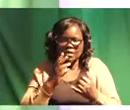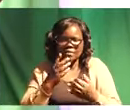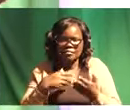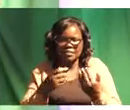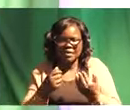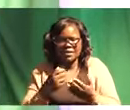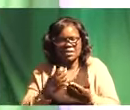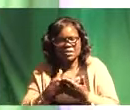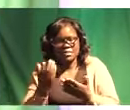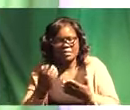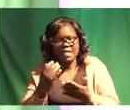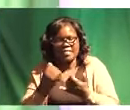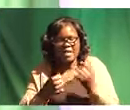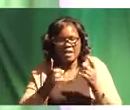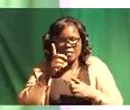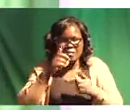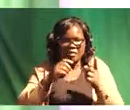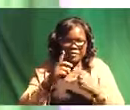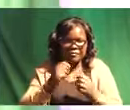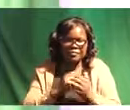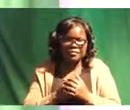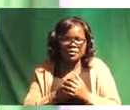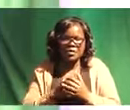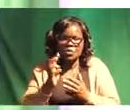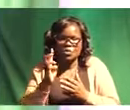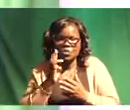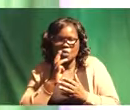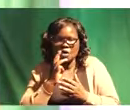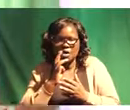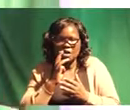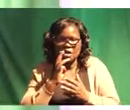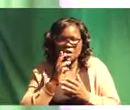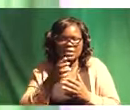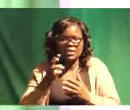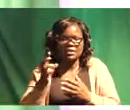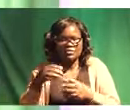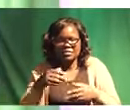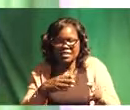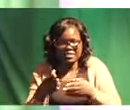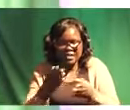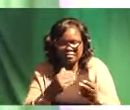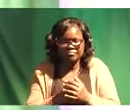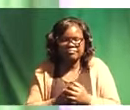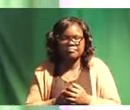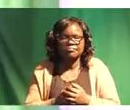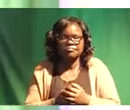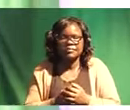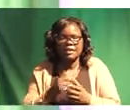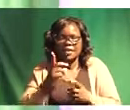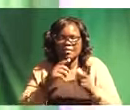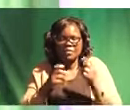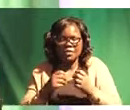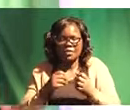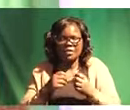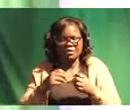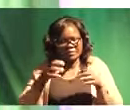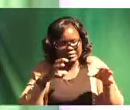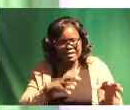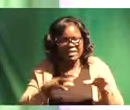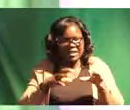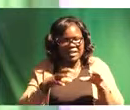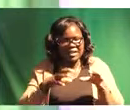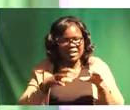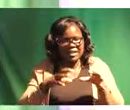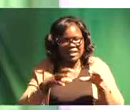bei gali kuliko maziwa. Na maji ni ya kutoa tu kwa mtoni. Na maziwa ni ya kuangaikia.